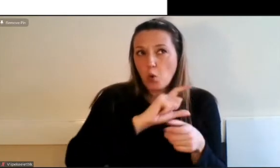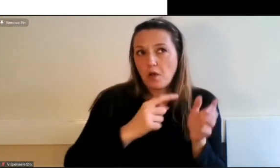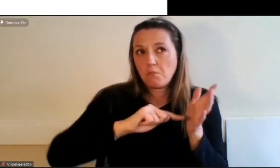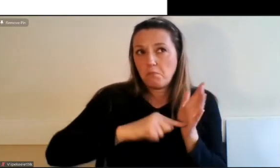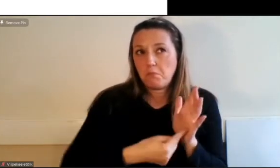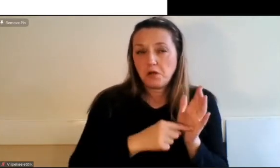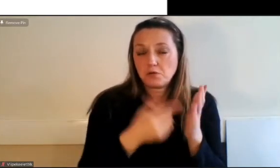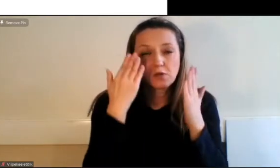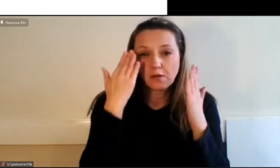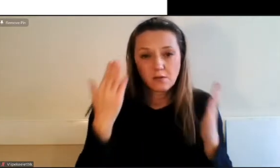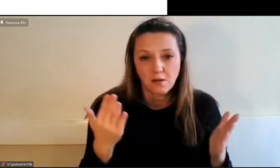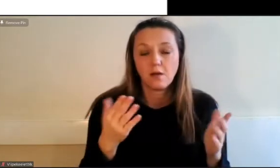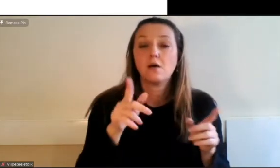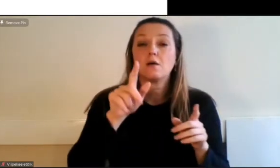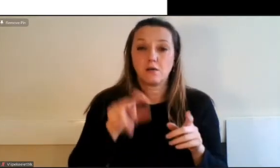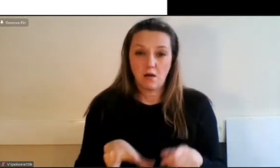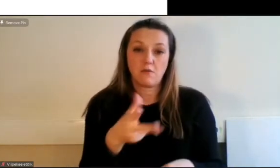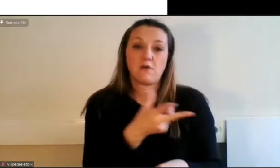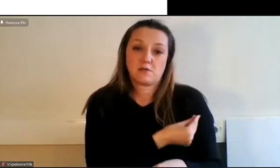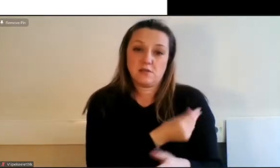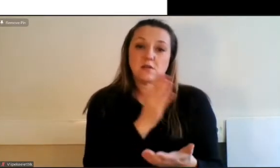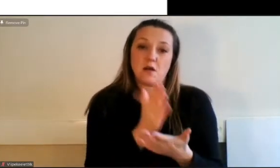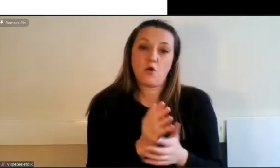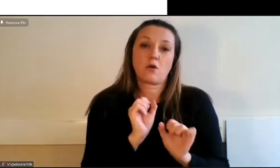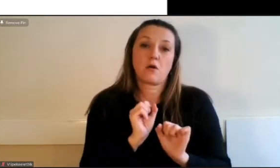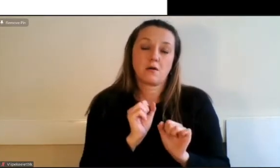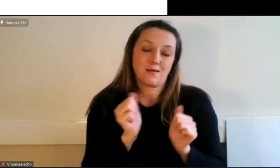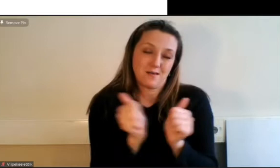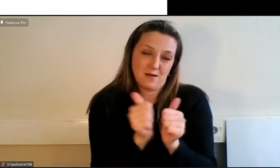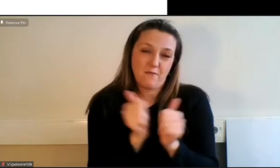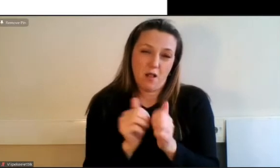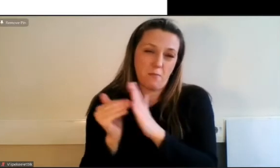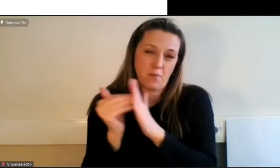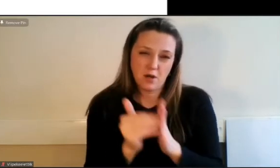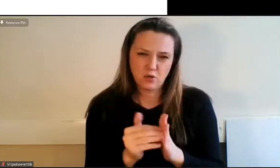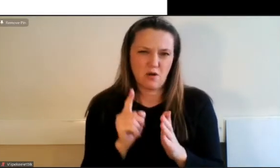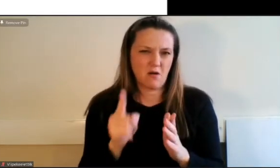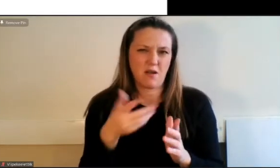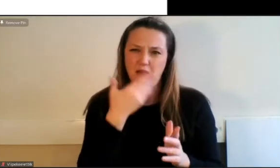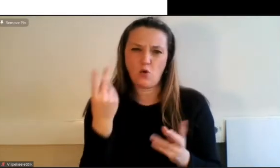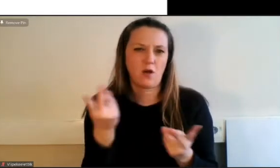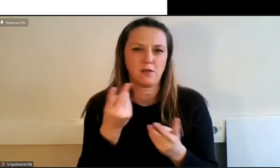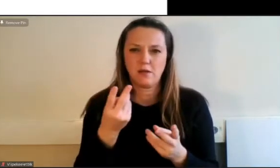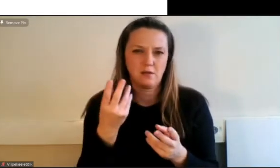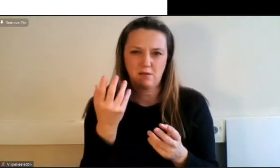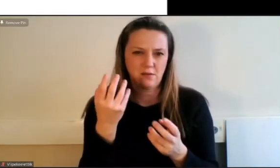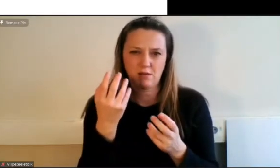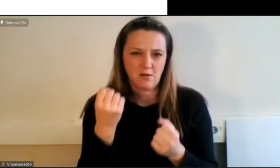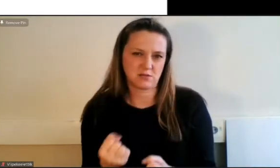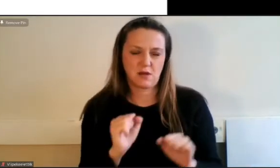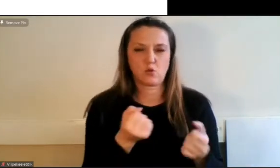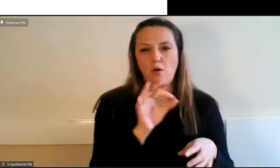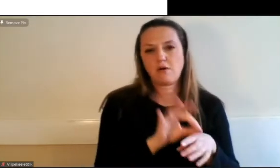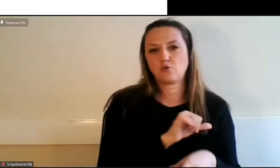näha, et see kasude ja kahjude suhe on kõikides vanusegruppides, ka noortel selgelt